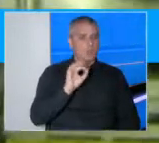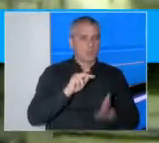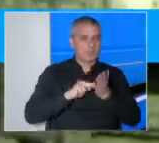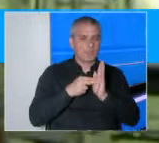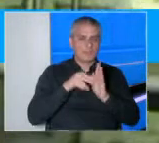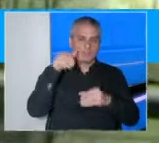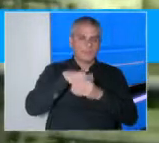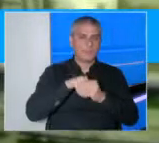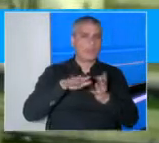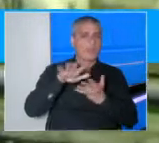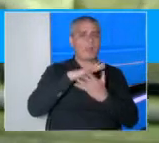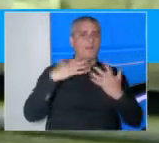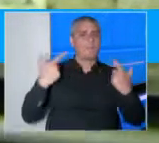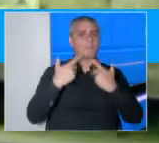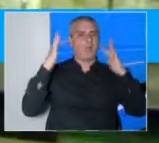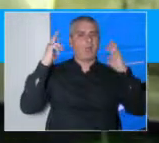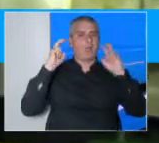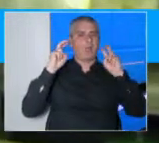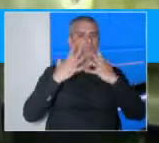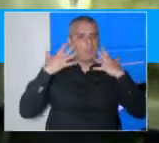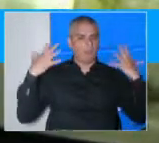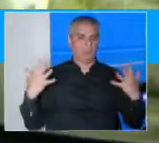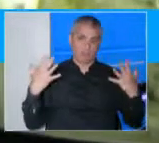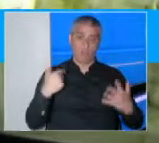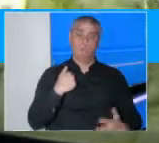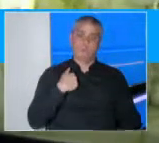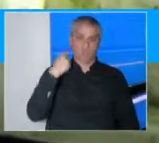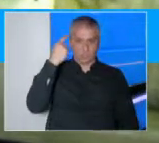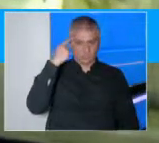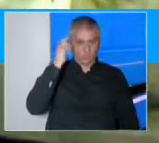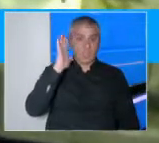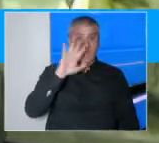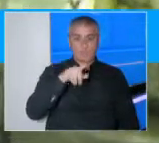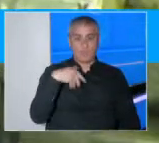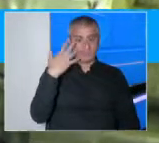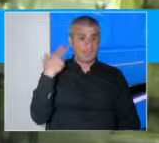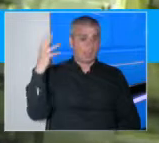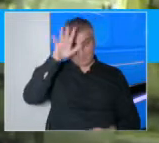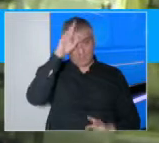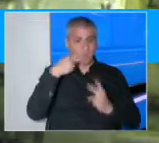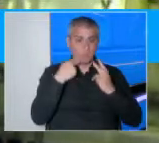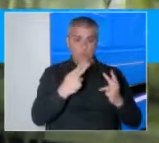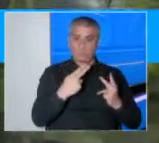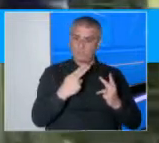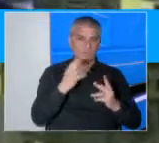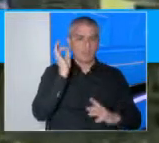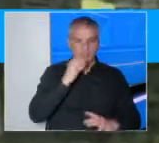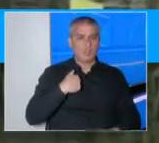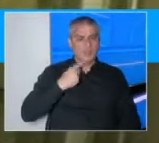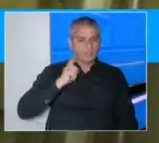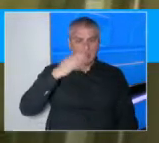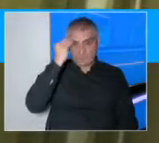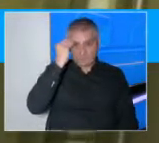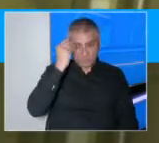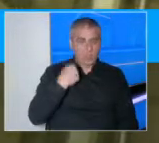טקטיות בתוך מערכה רחבה, לכן אני סבור שגם אם תבוא תגובה איראנית, עדיין אנחנו צריכים